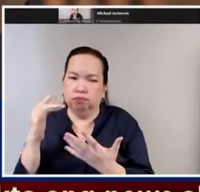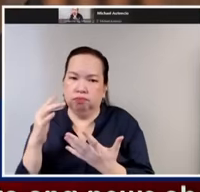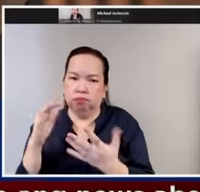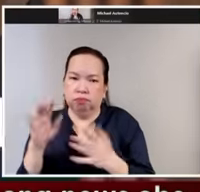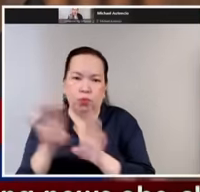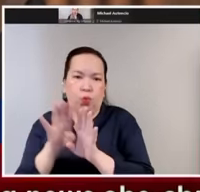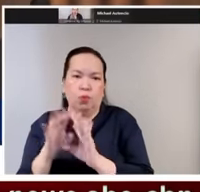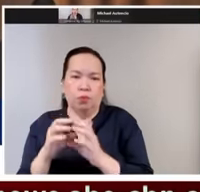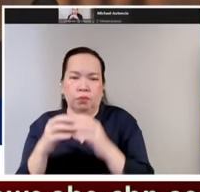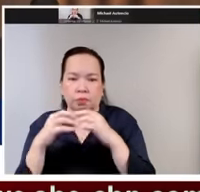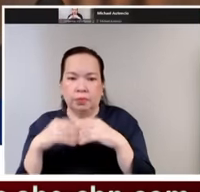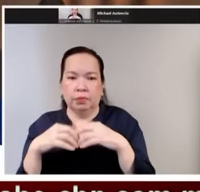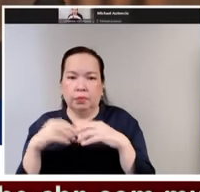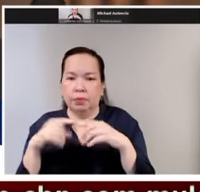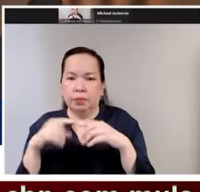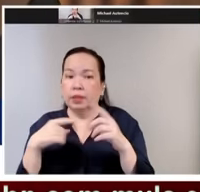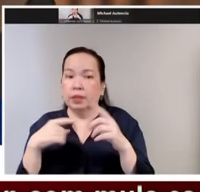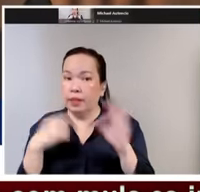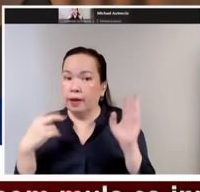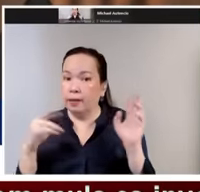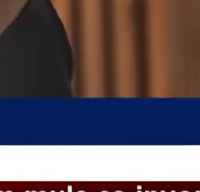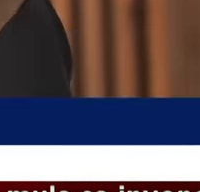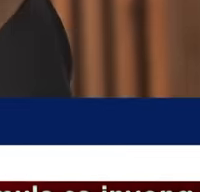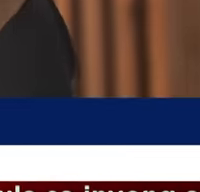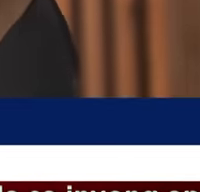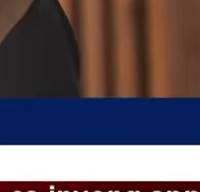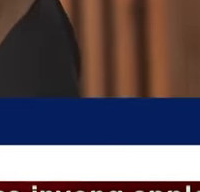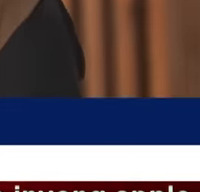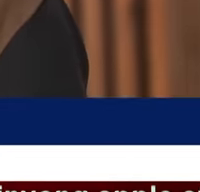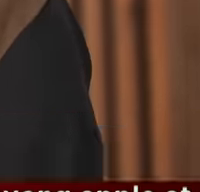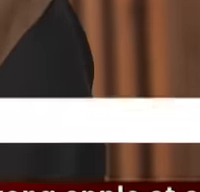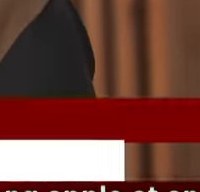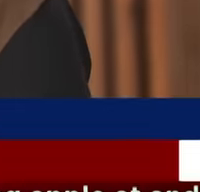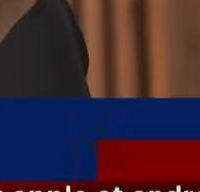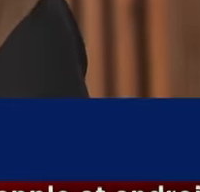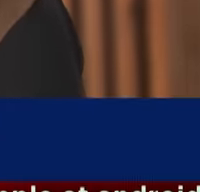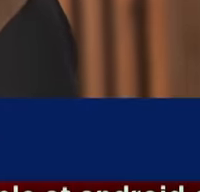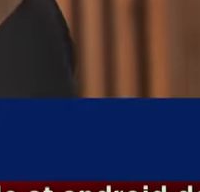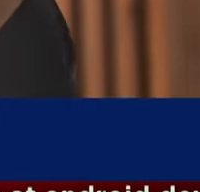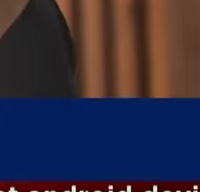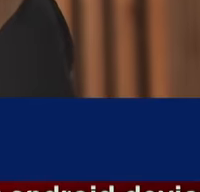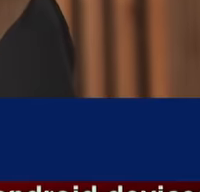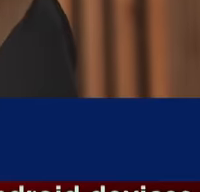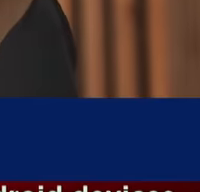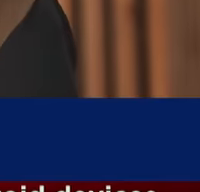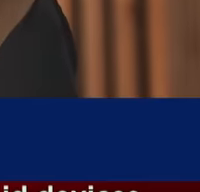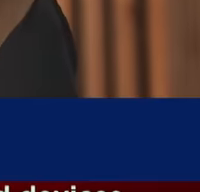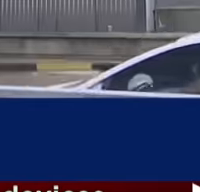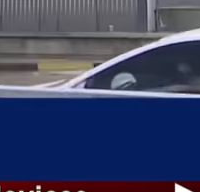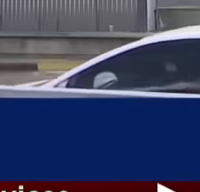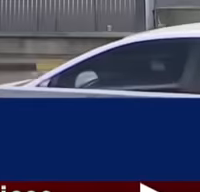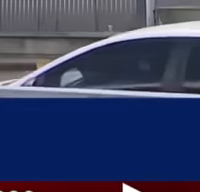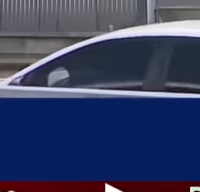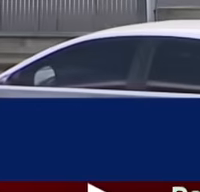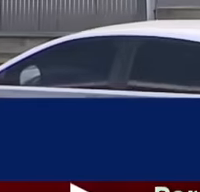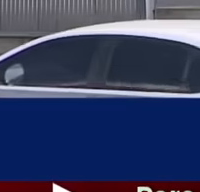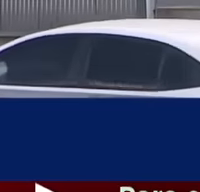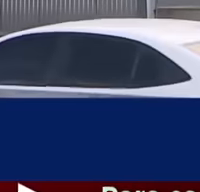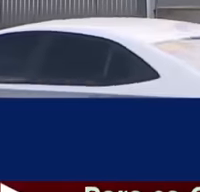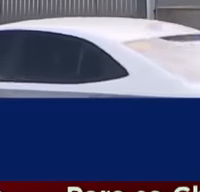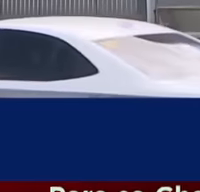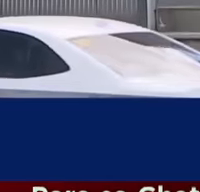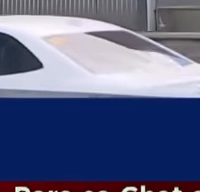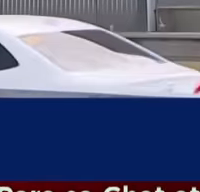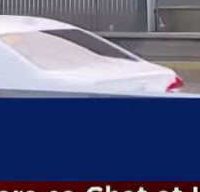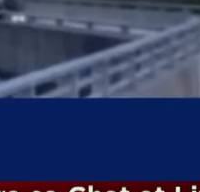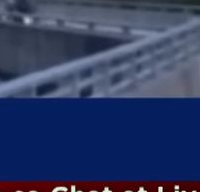tayong mga spare parts para dito at nakalatag na yung mga contingency plans para nga maiwasan nga yung flight disruption.